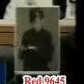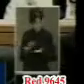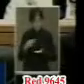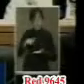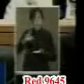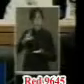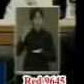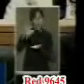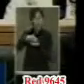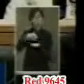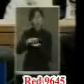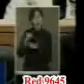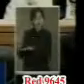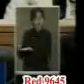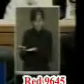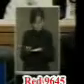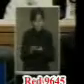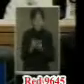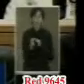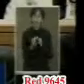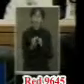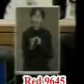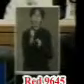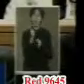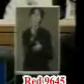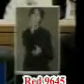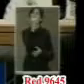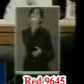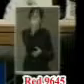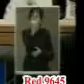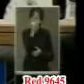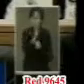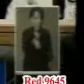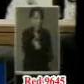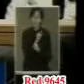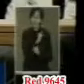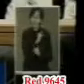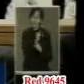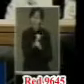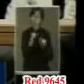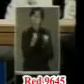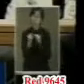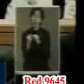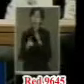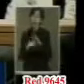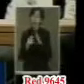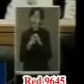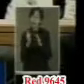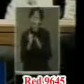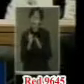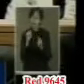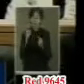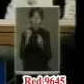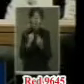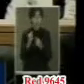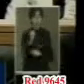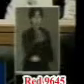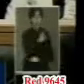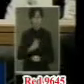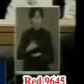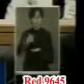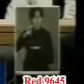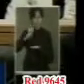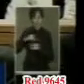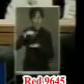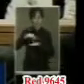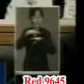เลยก็มาชี้แจงนี่ว่าทำไมจึงยังสามารถทำหน้าที่ได้ต่อทั้งที่ไม่มีพระบรมราชโองการโปรดเกล้าโปรดกระหม่อมแต่ง